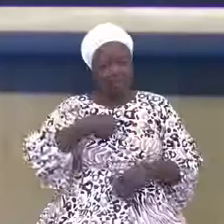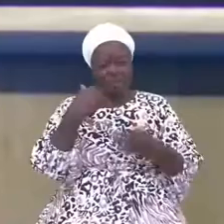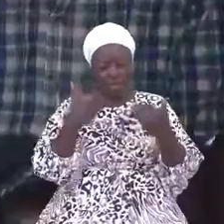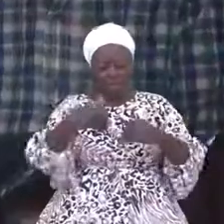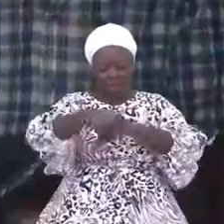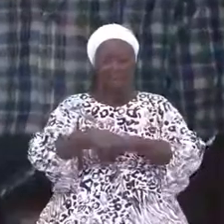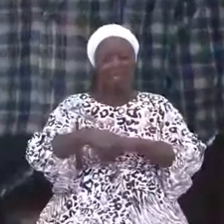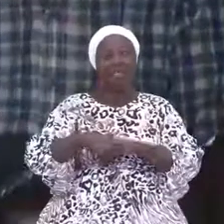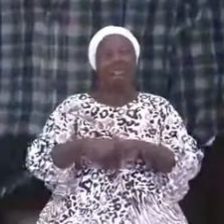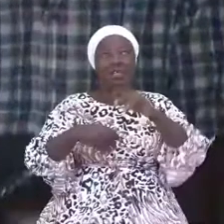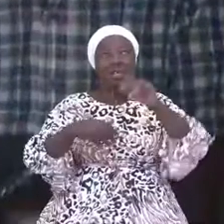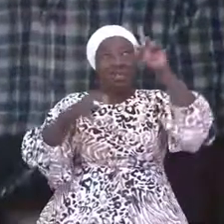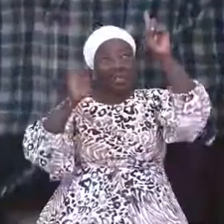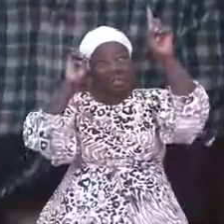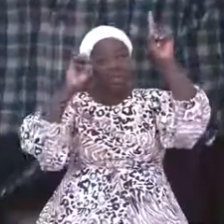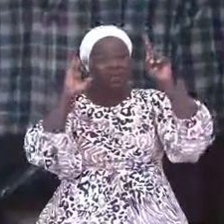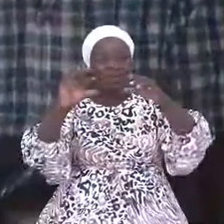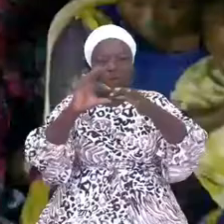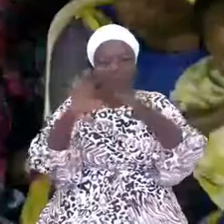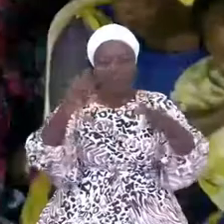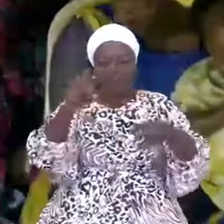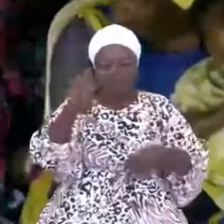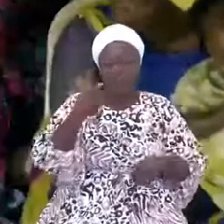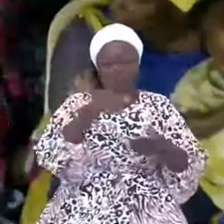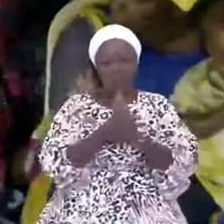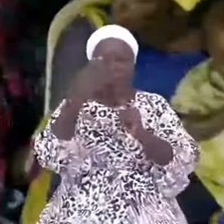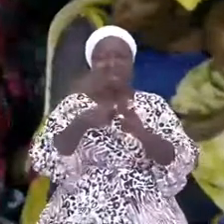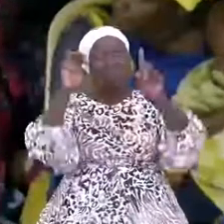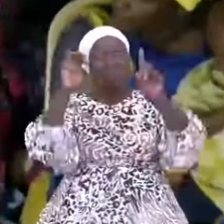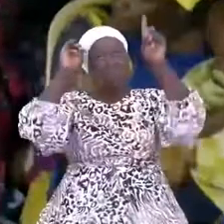mon médiateur ce soir. Il va te libérer.